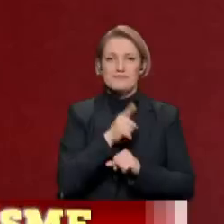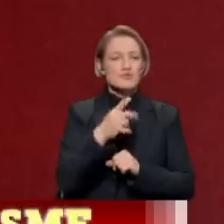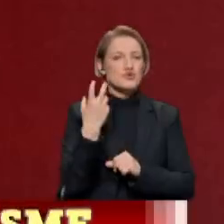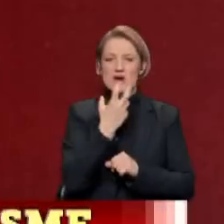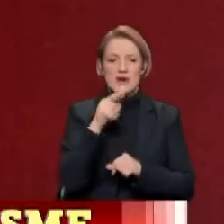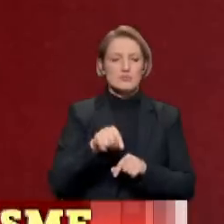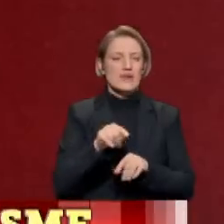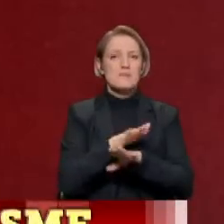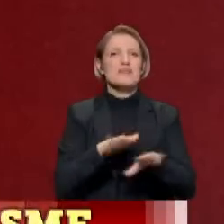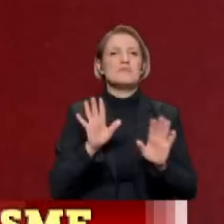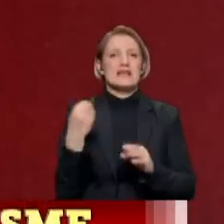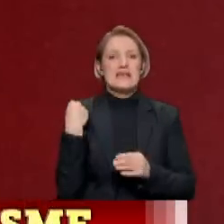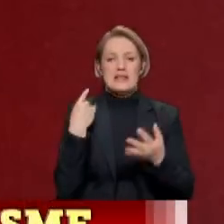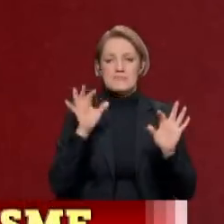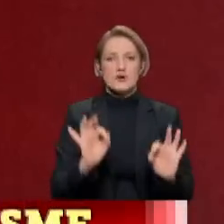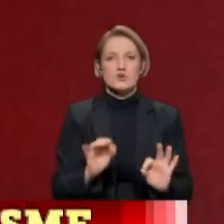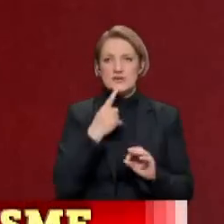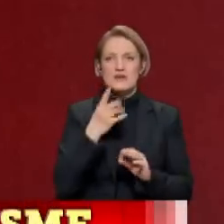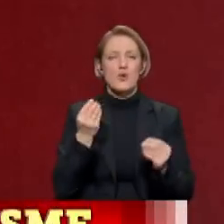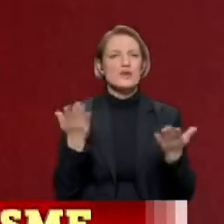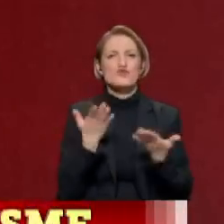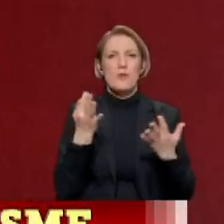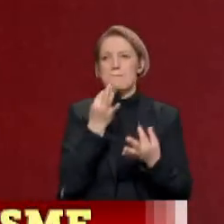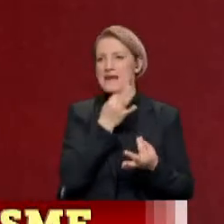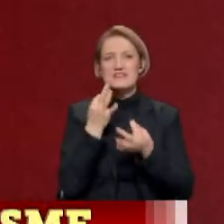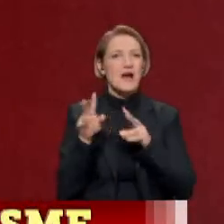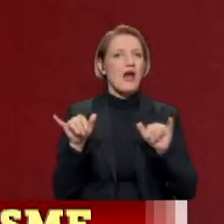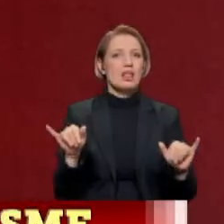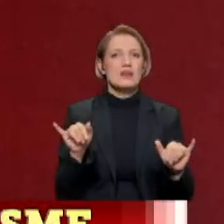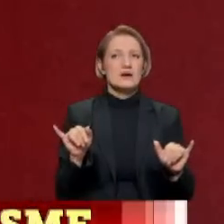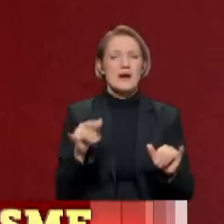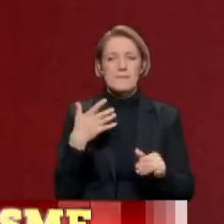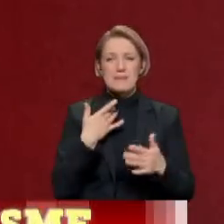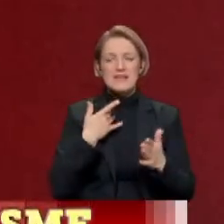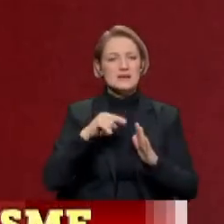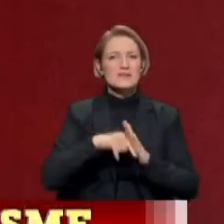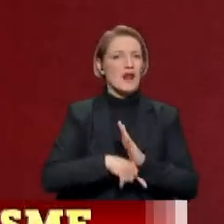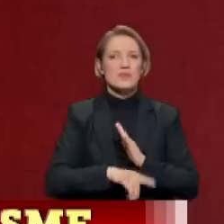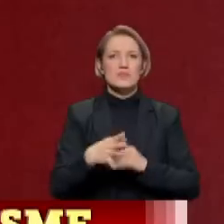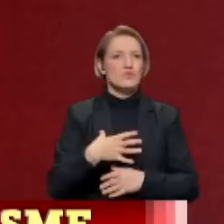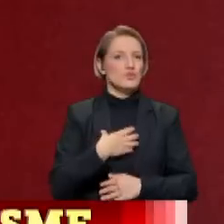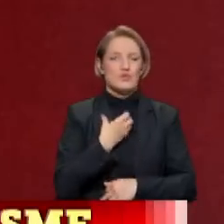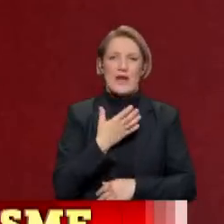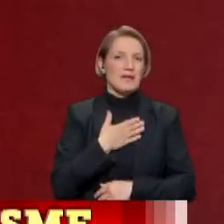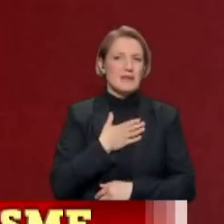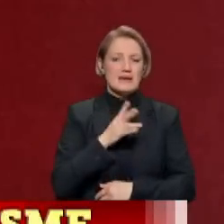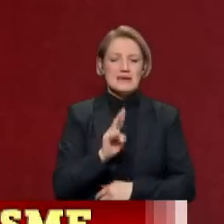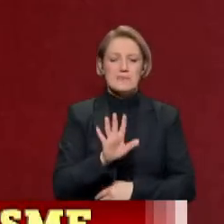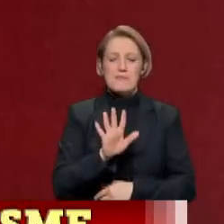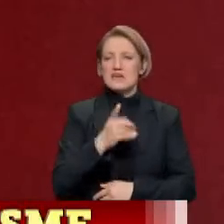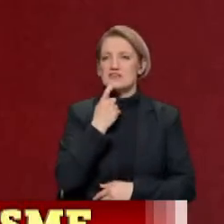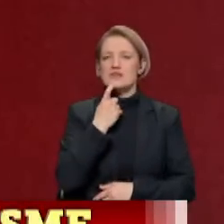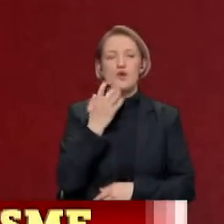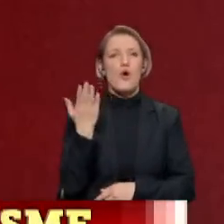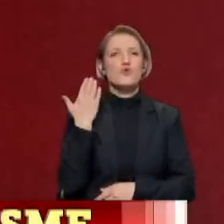şarkı burada bitmez, yeni başlıyoruz dedi. O kadar çok benzerlikler var ki. Fakat beni derinden üzen, yani 25 yıl